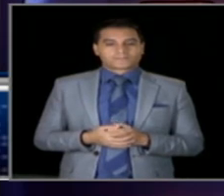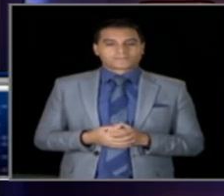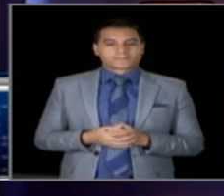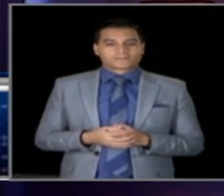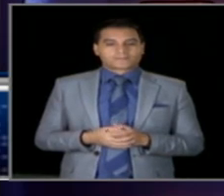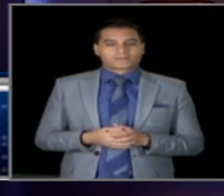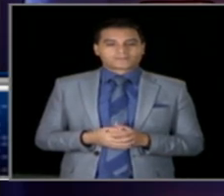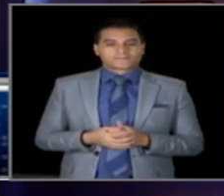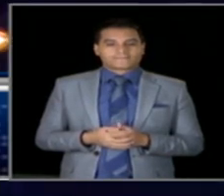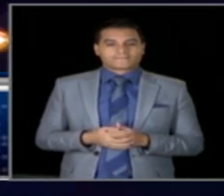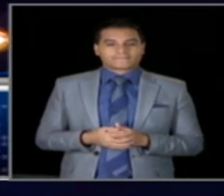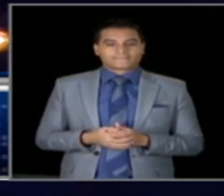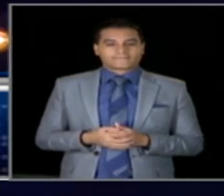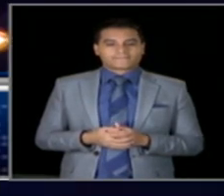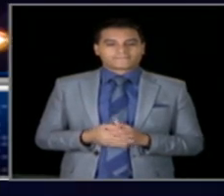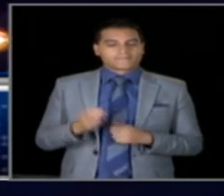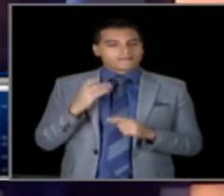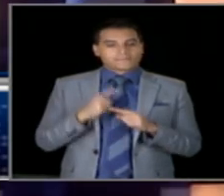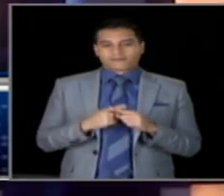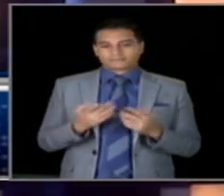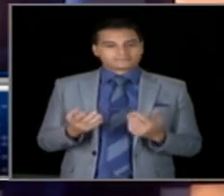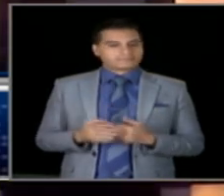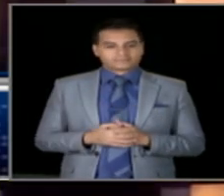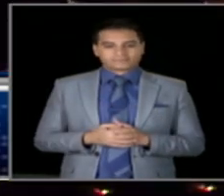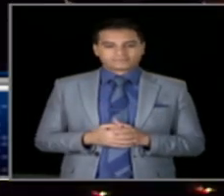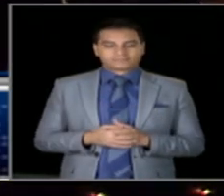هو اسمه خيري برضو. إجابة خاطئة.